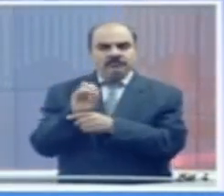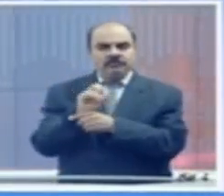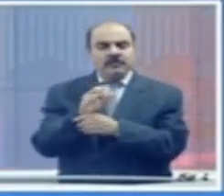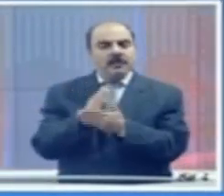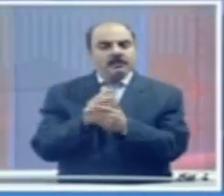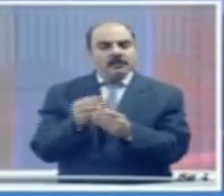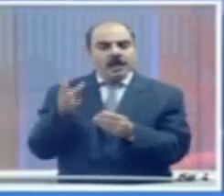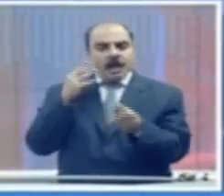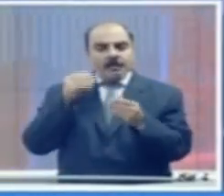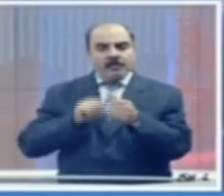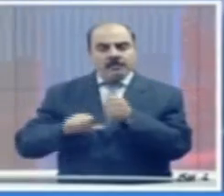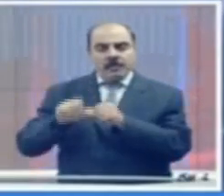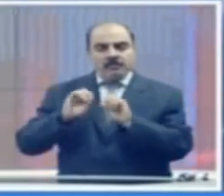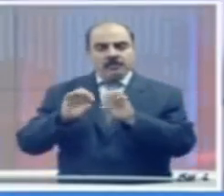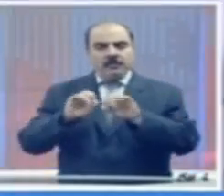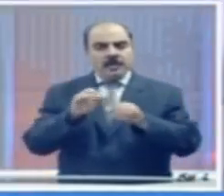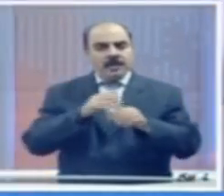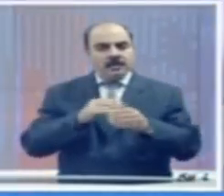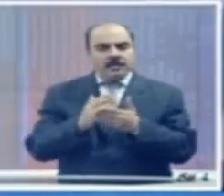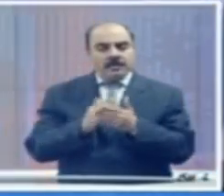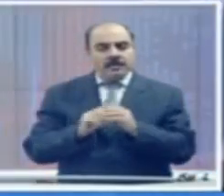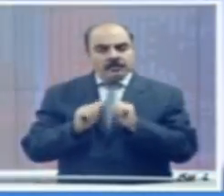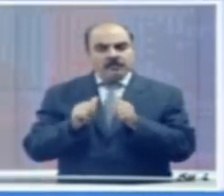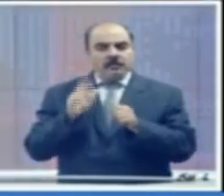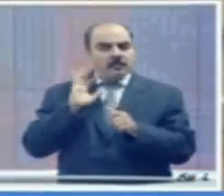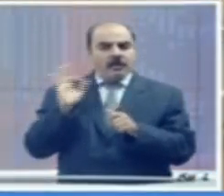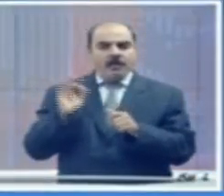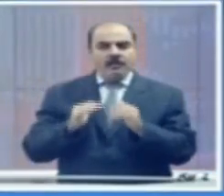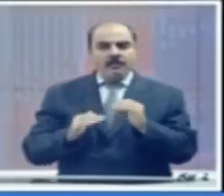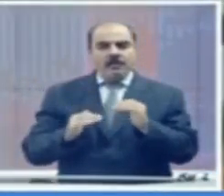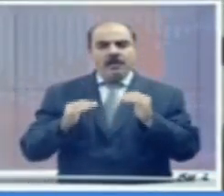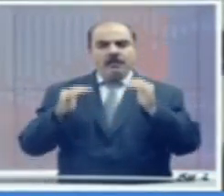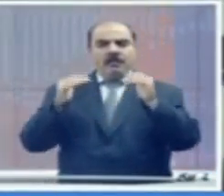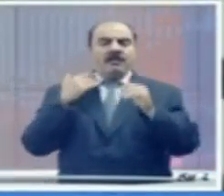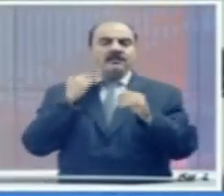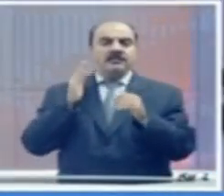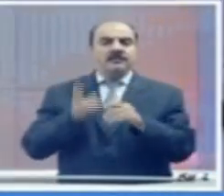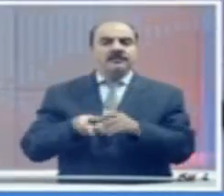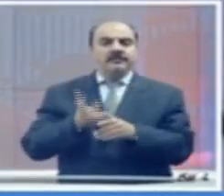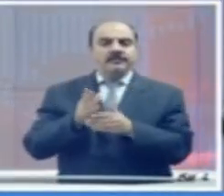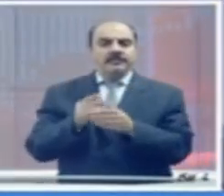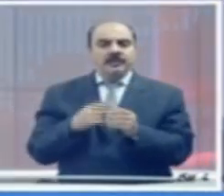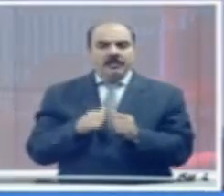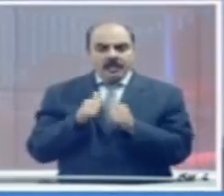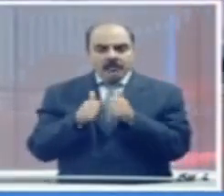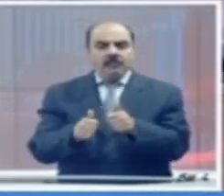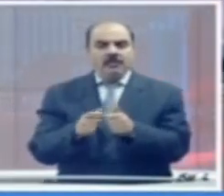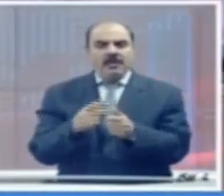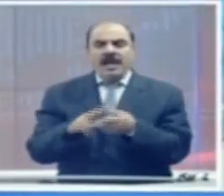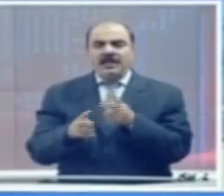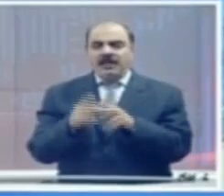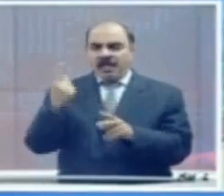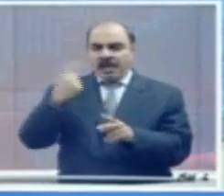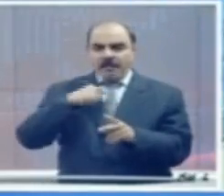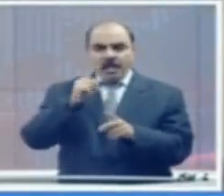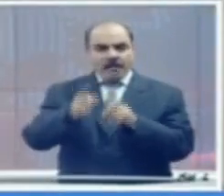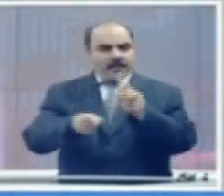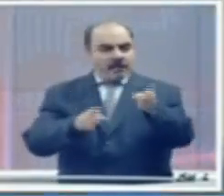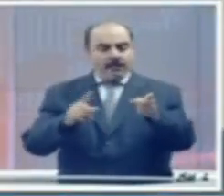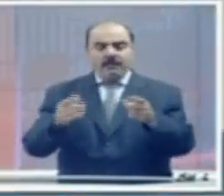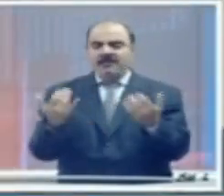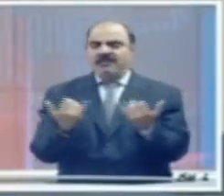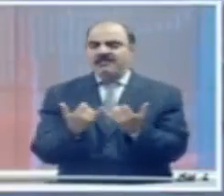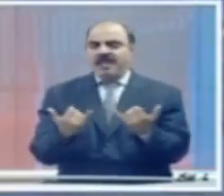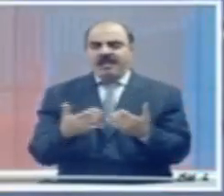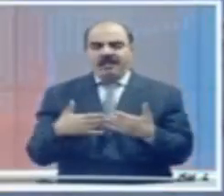المهارات وتبادل الخبرات بين القوات المشاركة وصولا لأعلى معدلات الكفاءة والاستعداد لتنفيذ أي مهام مشتركة،